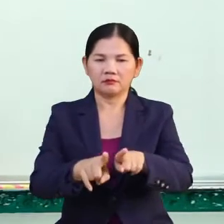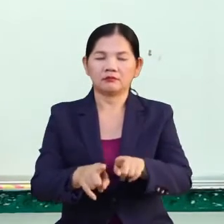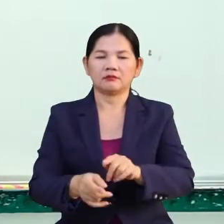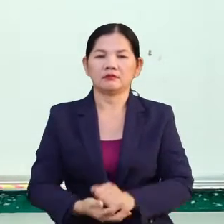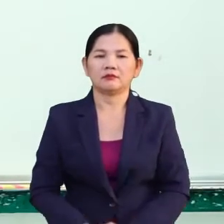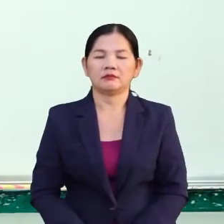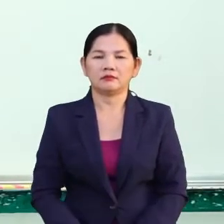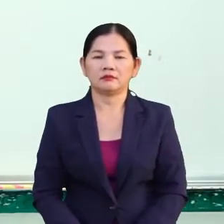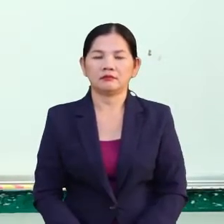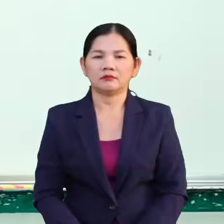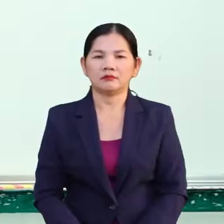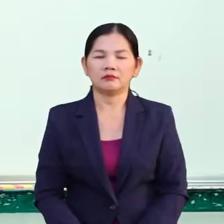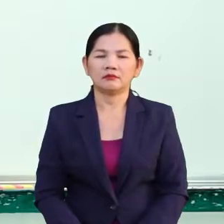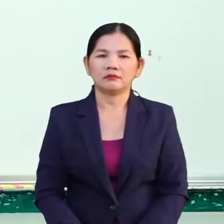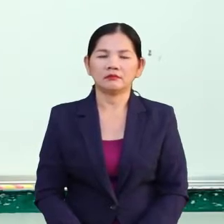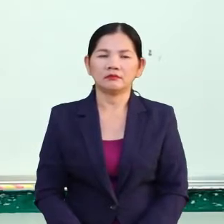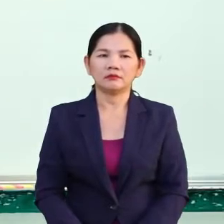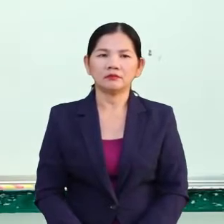ចា